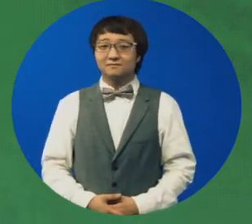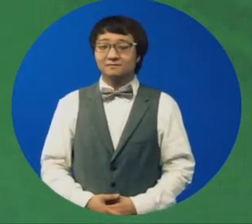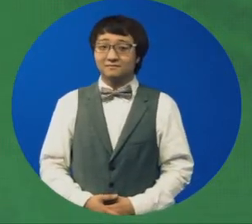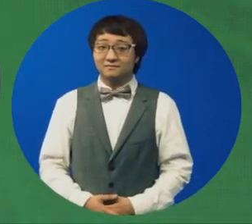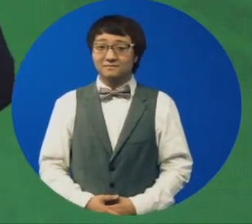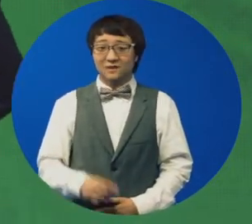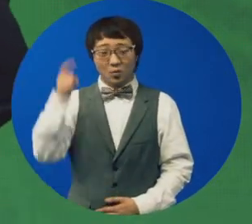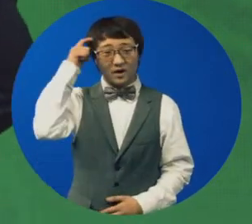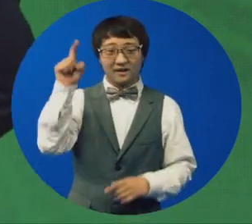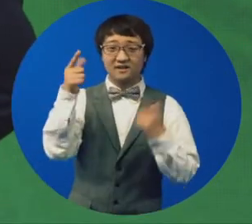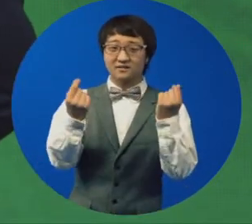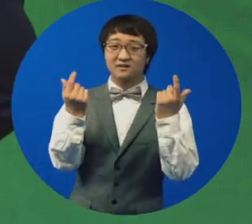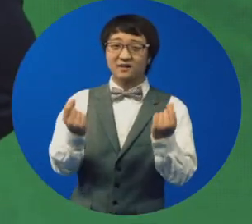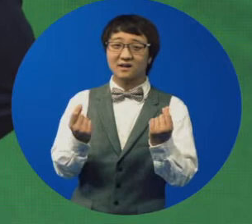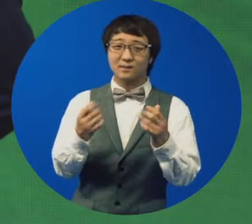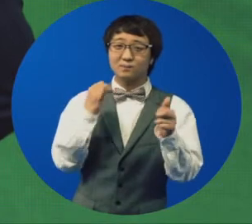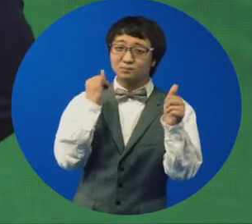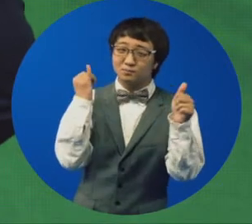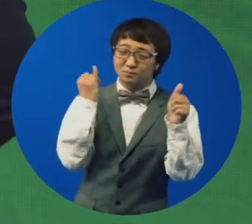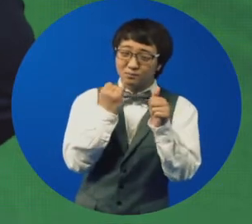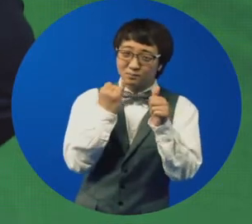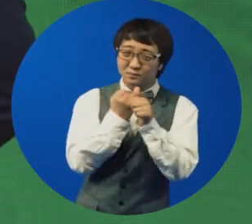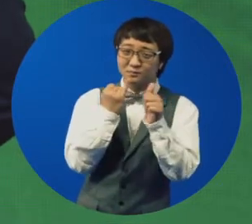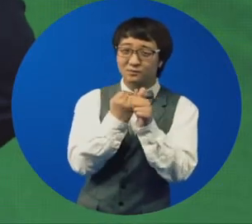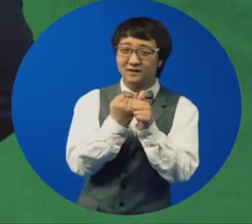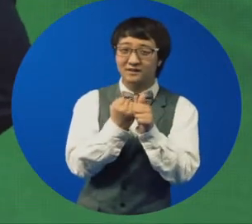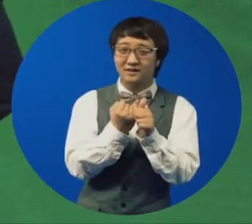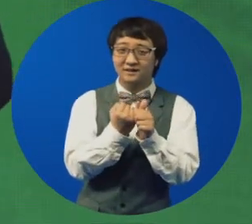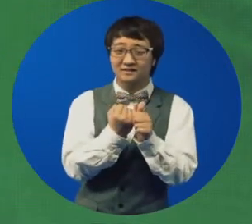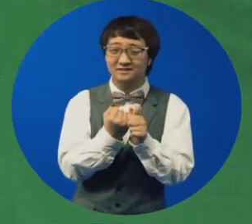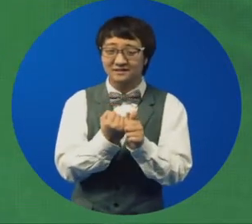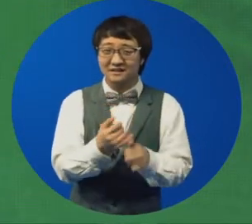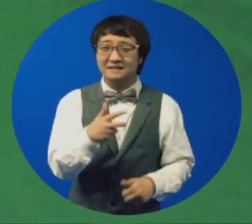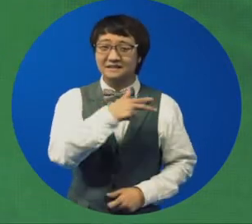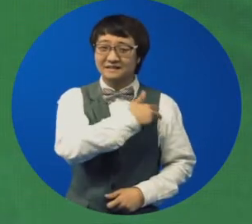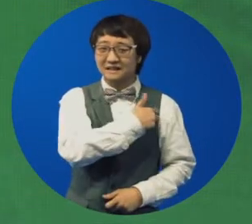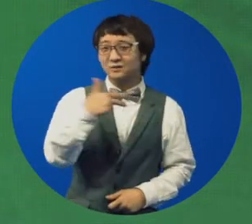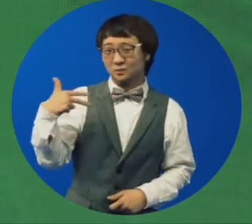왜 이렇게 부부에 대한 이런 자조적인 이야기들이 참 많이 나올까?